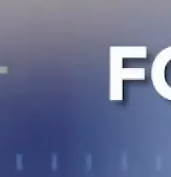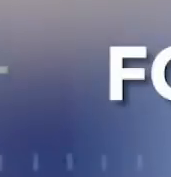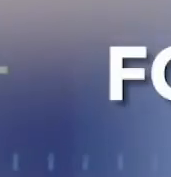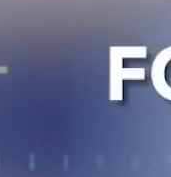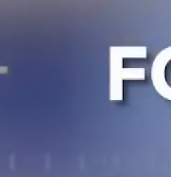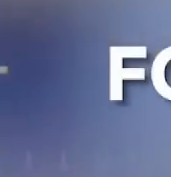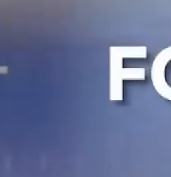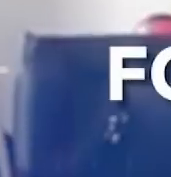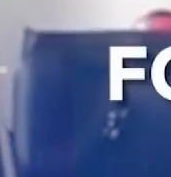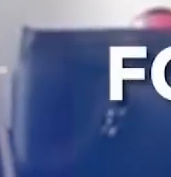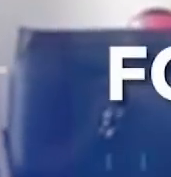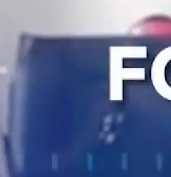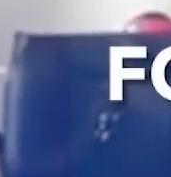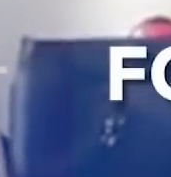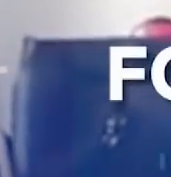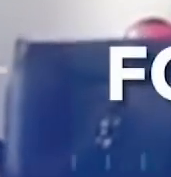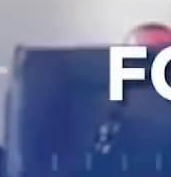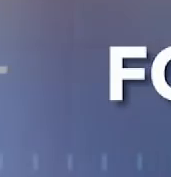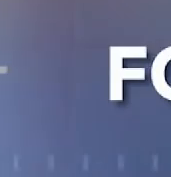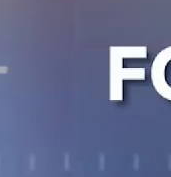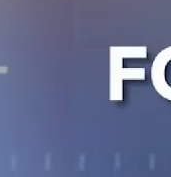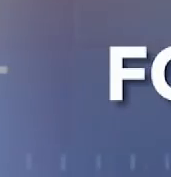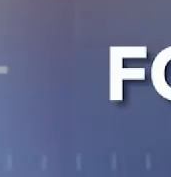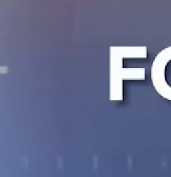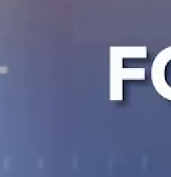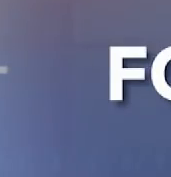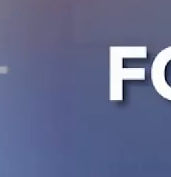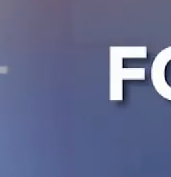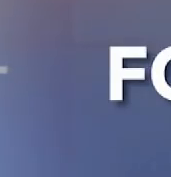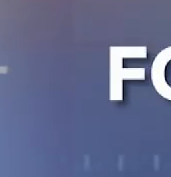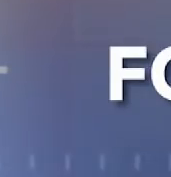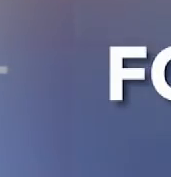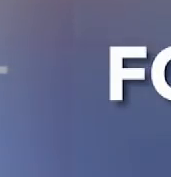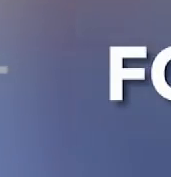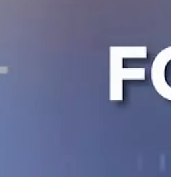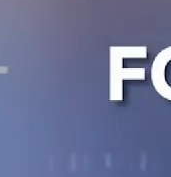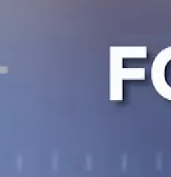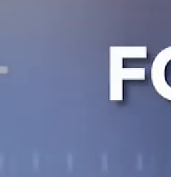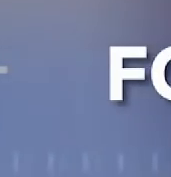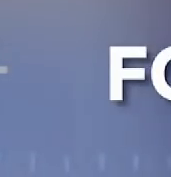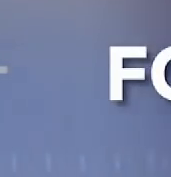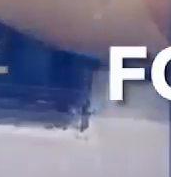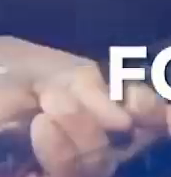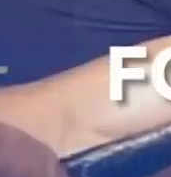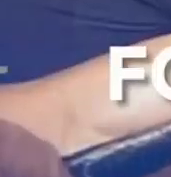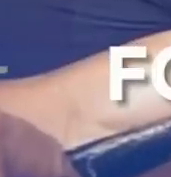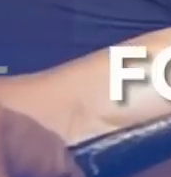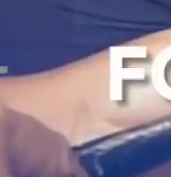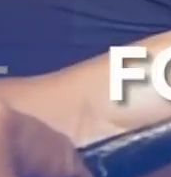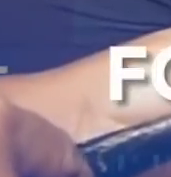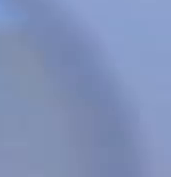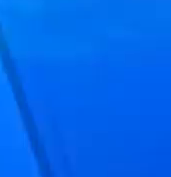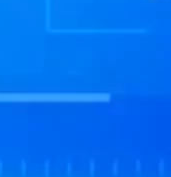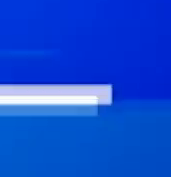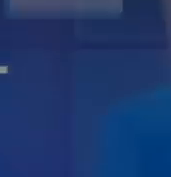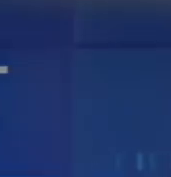Saksi lang ngayong gabi, babae nagkaumano ng identity ng isang nurse para makapagbenta ng bakuna online.